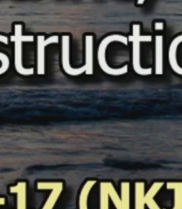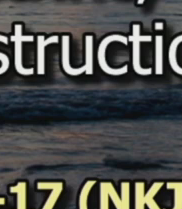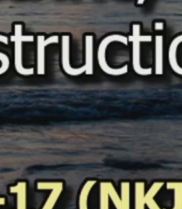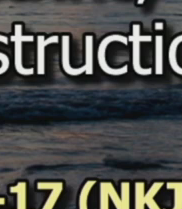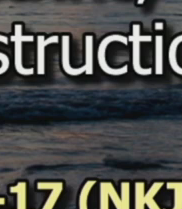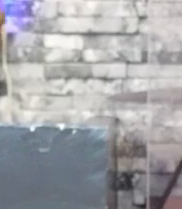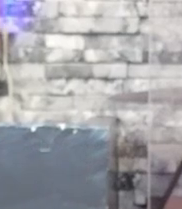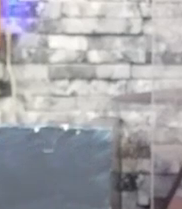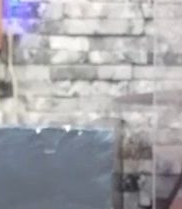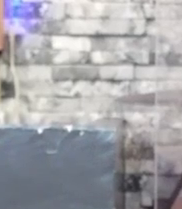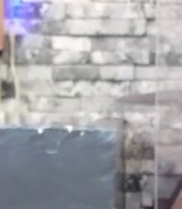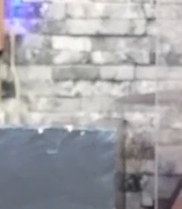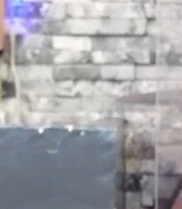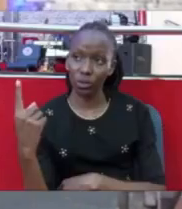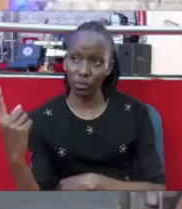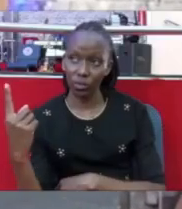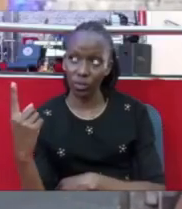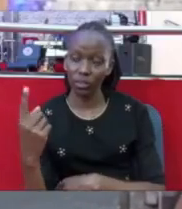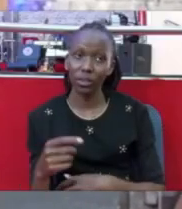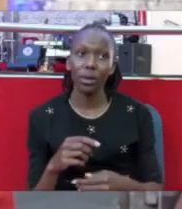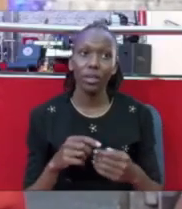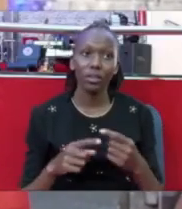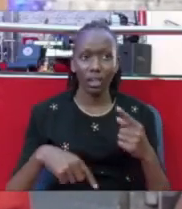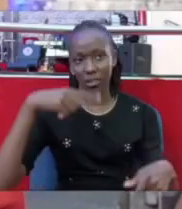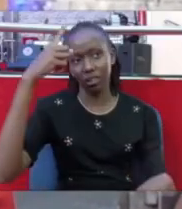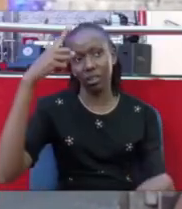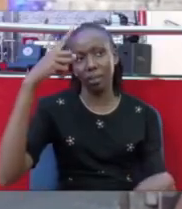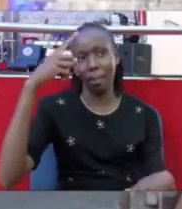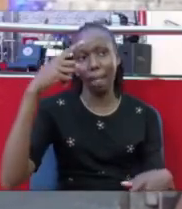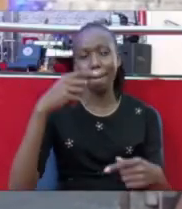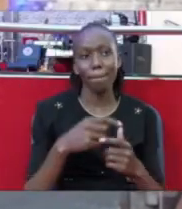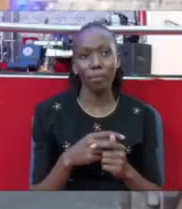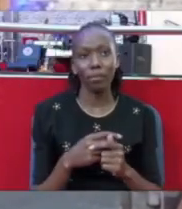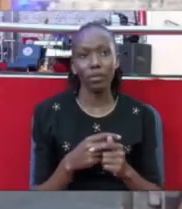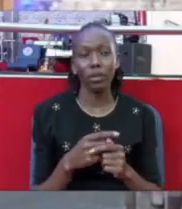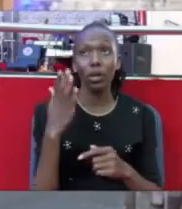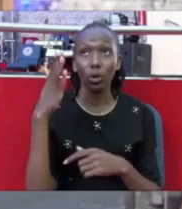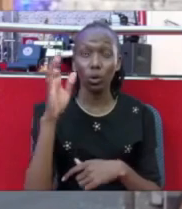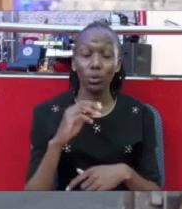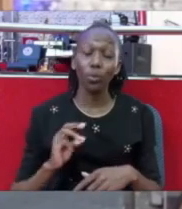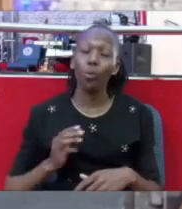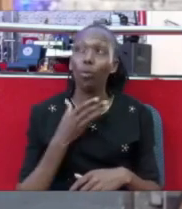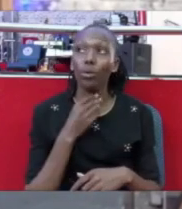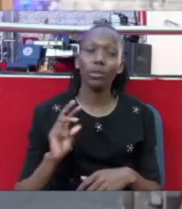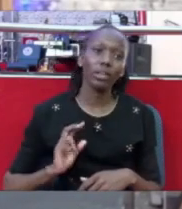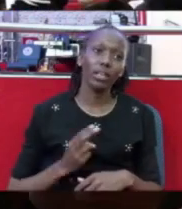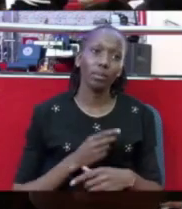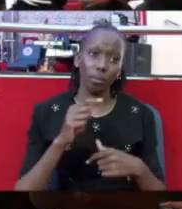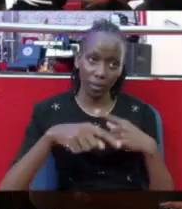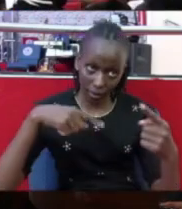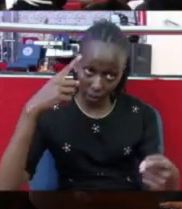wants each one of us to prosper. Mungu anataka kila mmoja wetu akanawiri. He wants us to prosper. Anataka